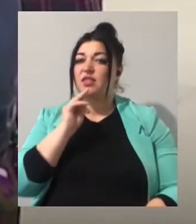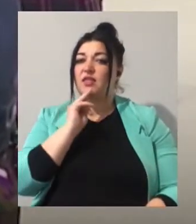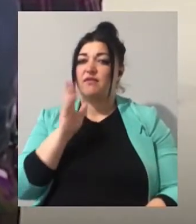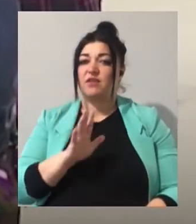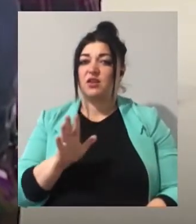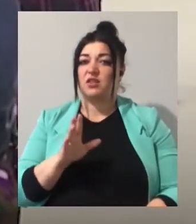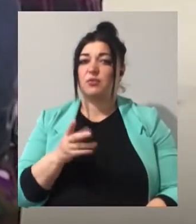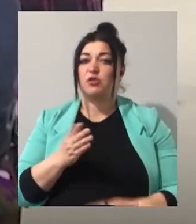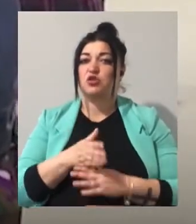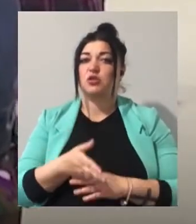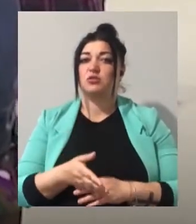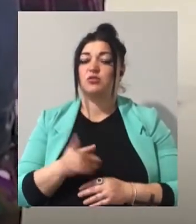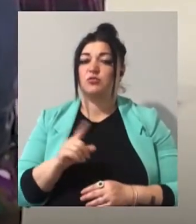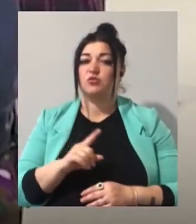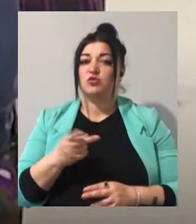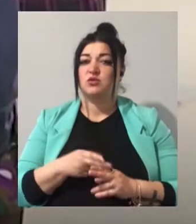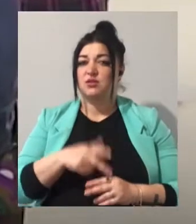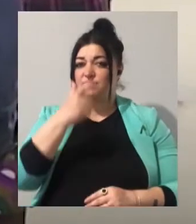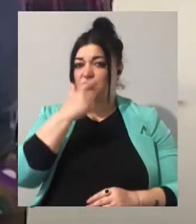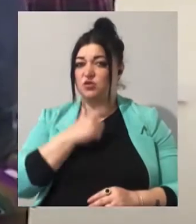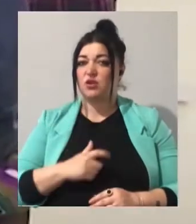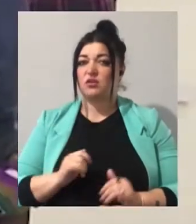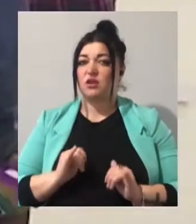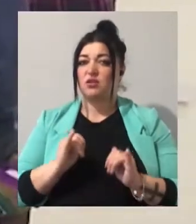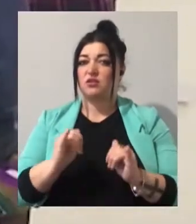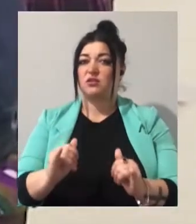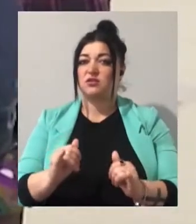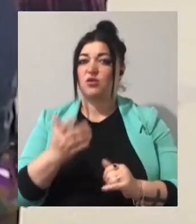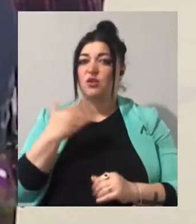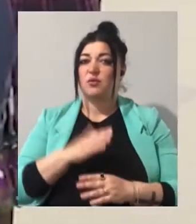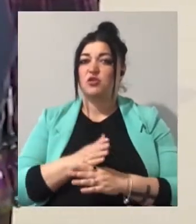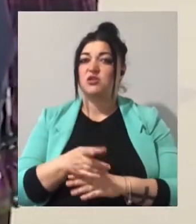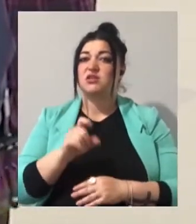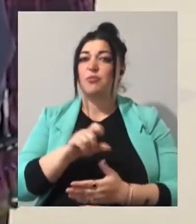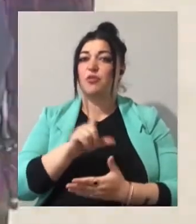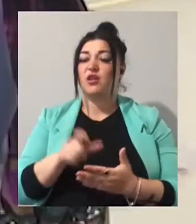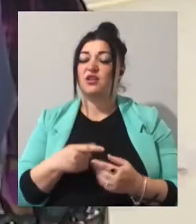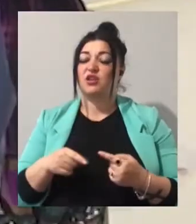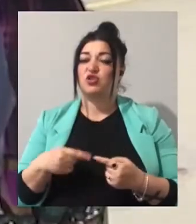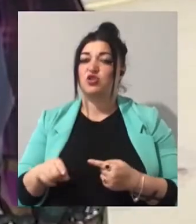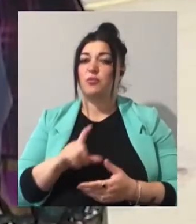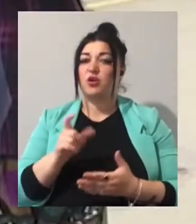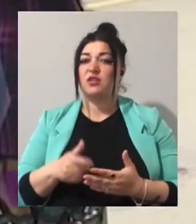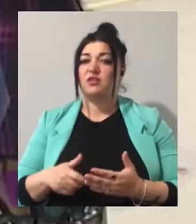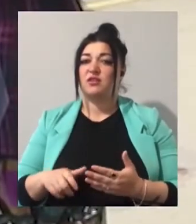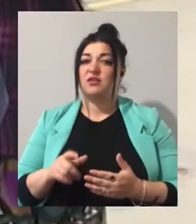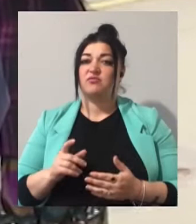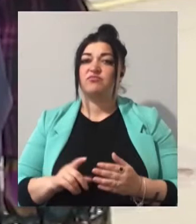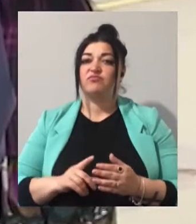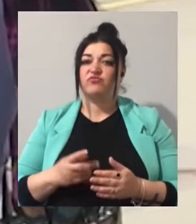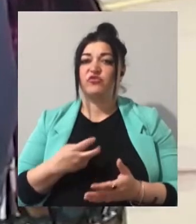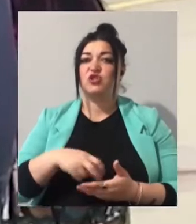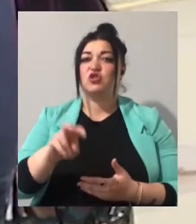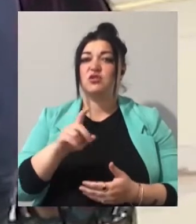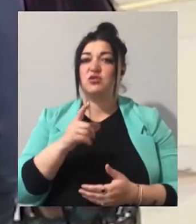це солідарність, коли прийшли за поетом, інші поети вийшли його підтримати. Це було абсолютно неочікувано,